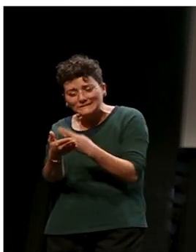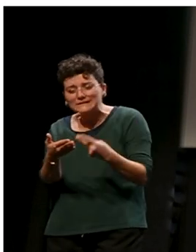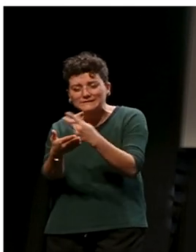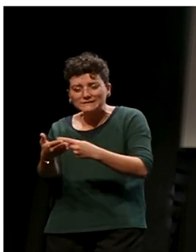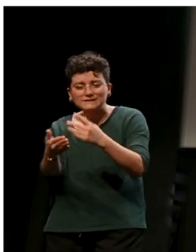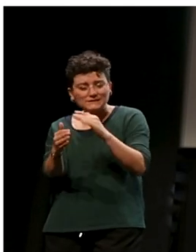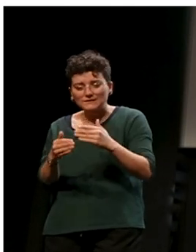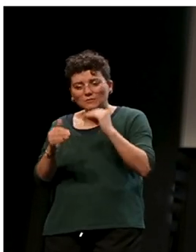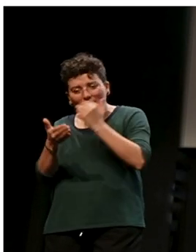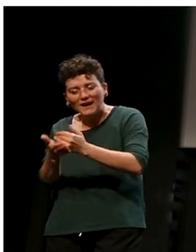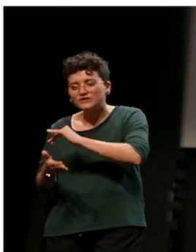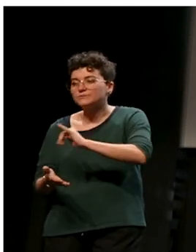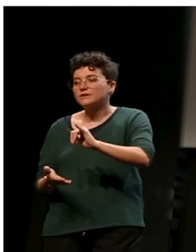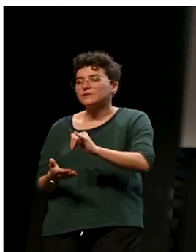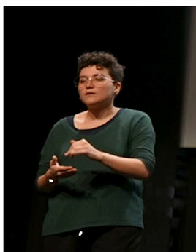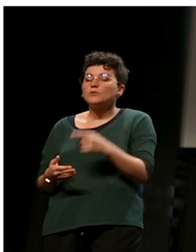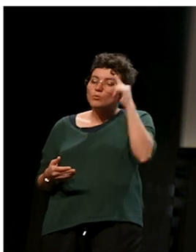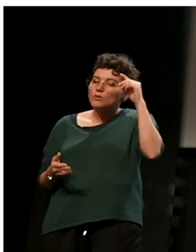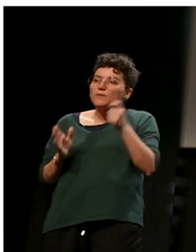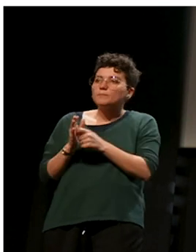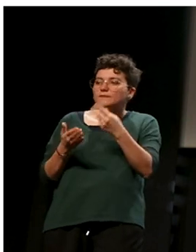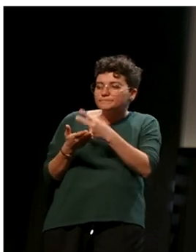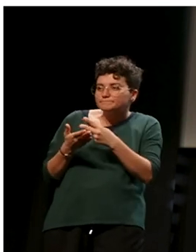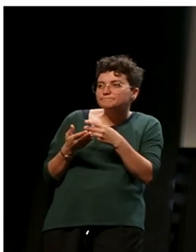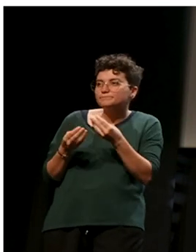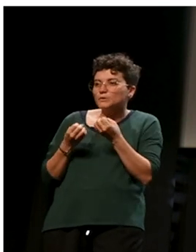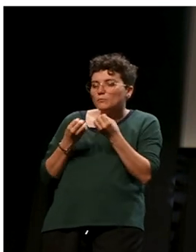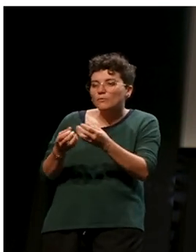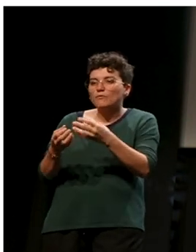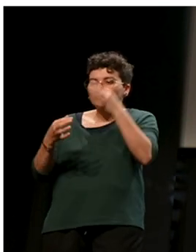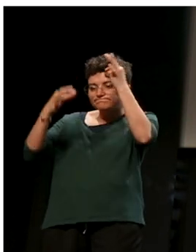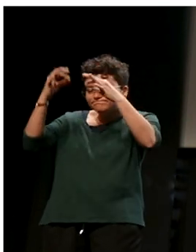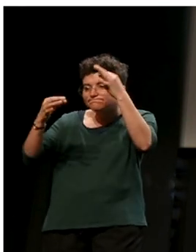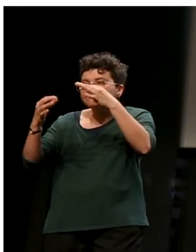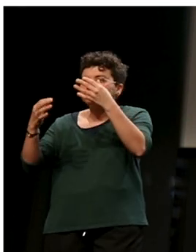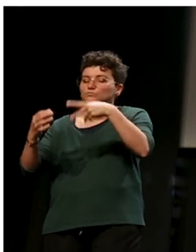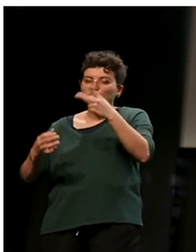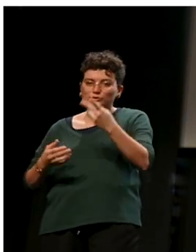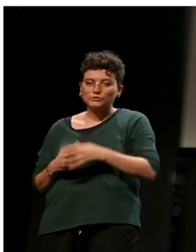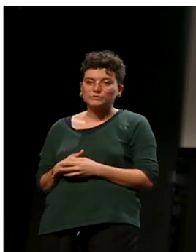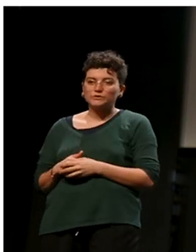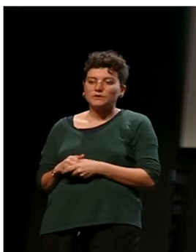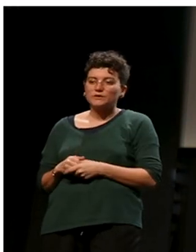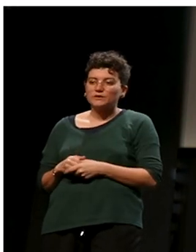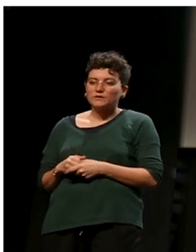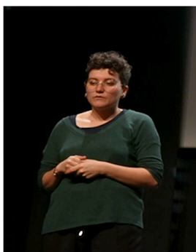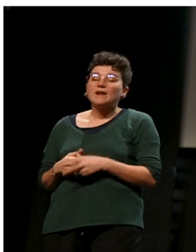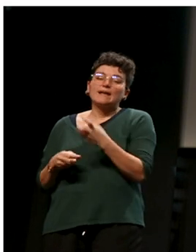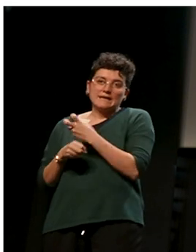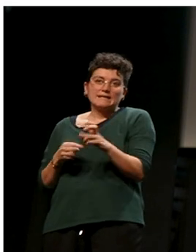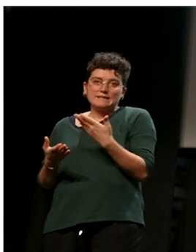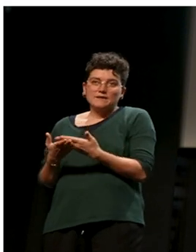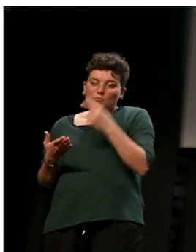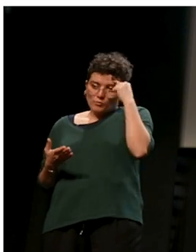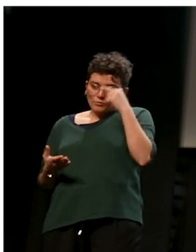en chantant ou en écrivant. Donc c'est ça qu'il faut pas perdre. Voilà. Donc le risque, c'est ça, c'est le mainstream. Mais à mon avis, il